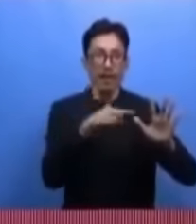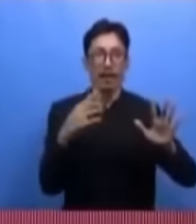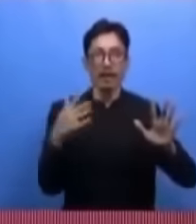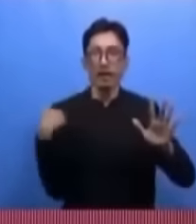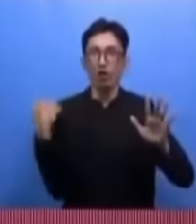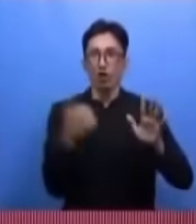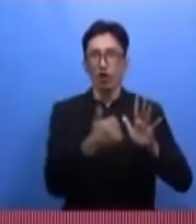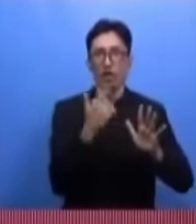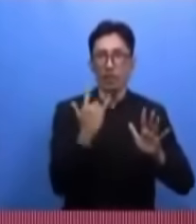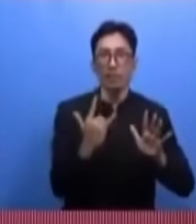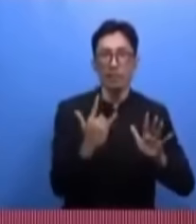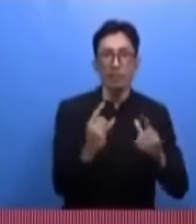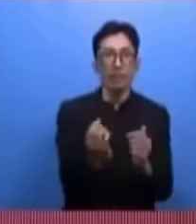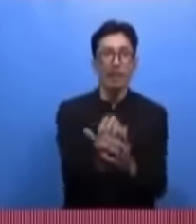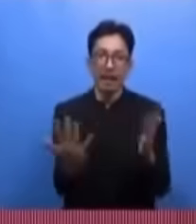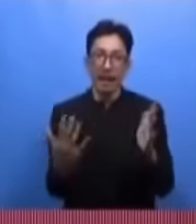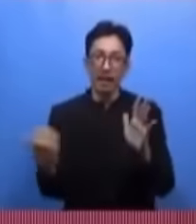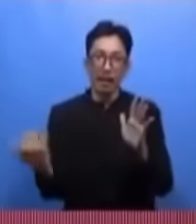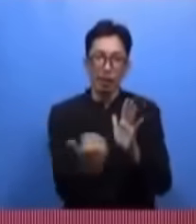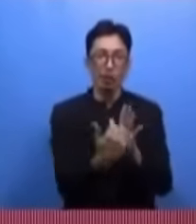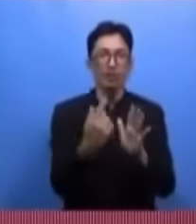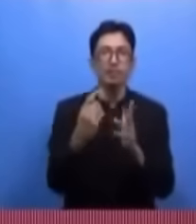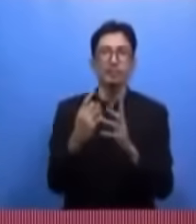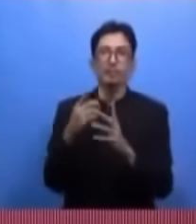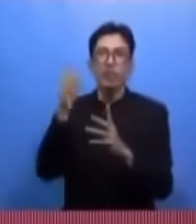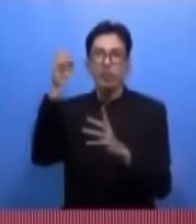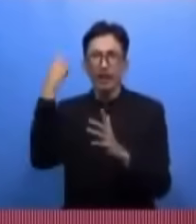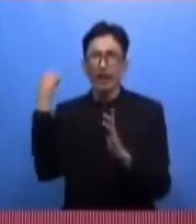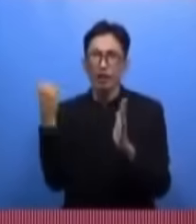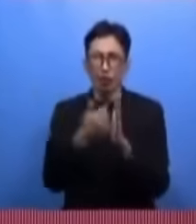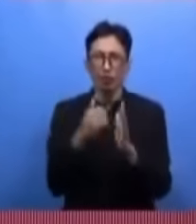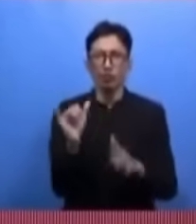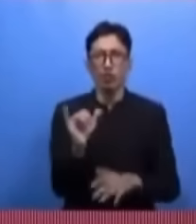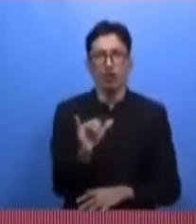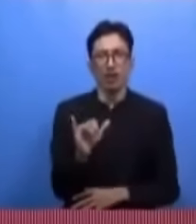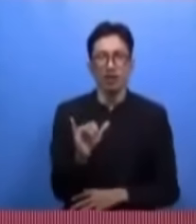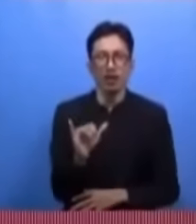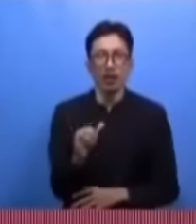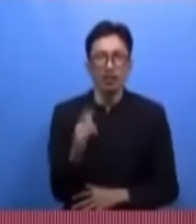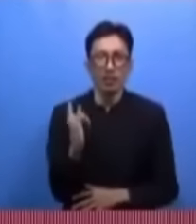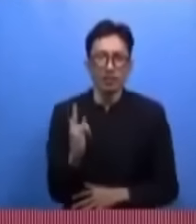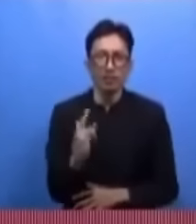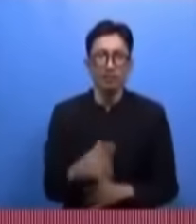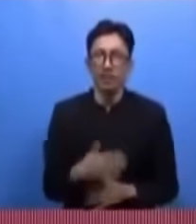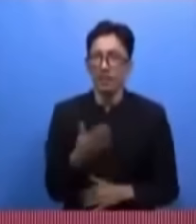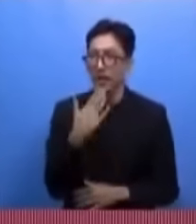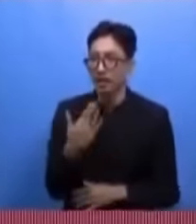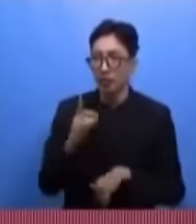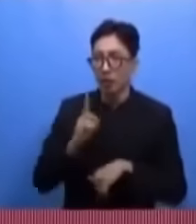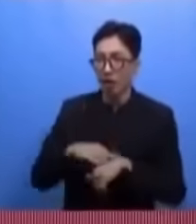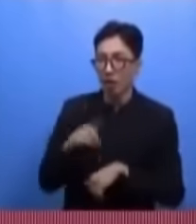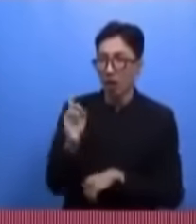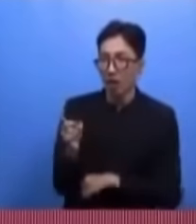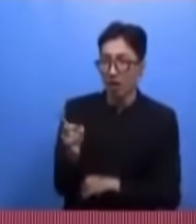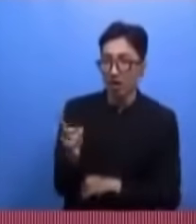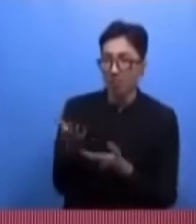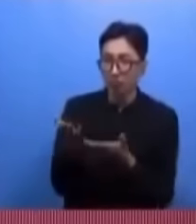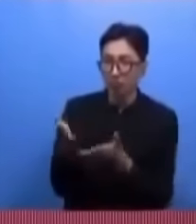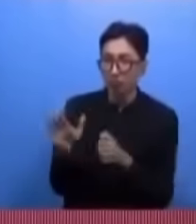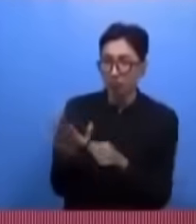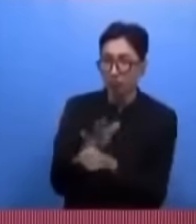rakyat Indonesia juga wajib terutama pemerintah melaksanakan itu. Terima kasih. Baik, waktu masih ada Bapak.